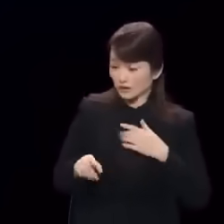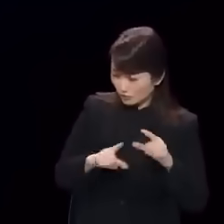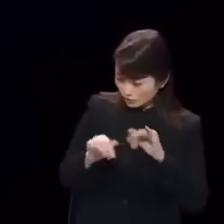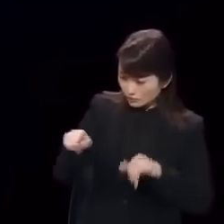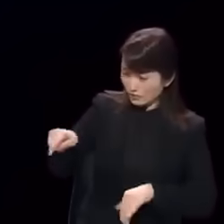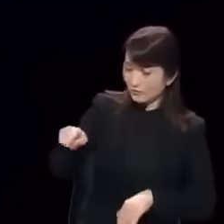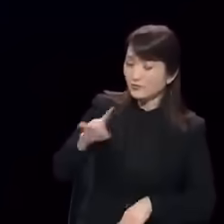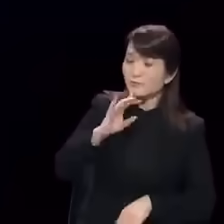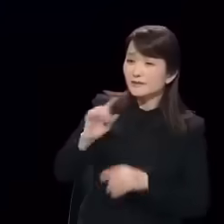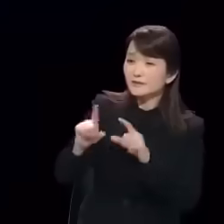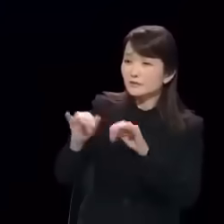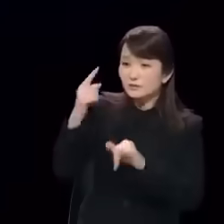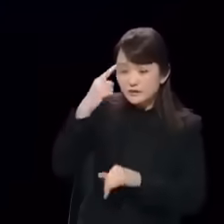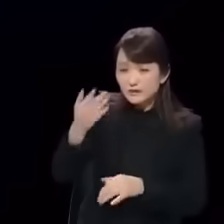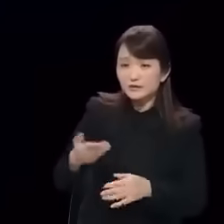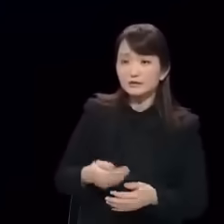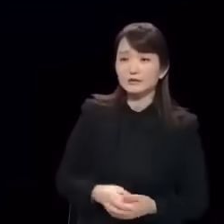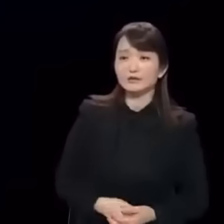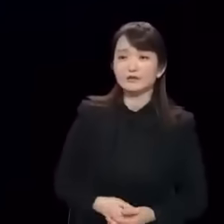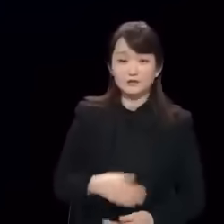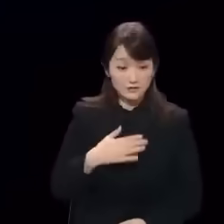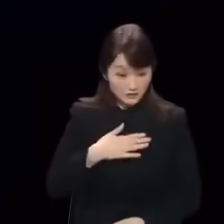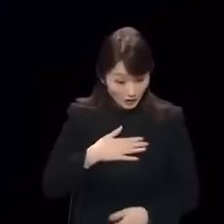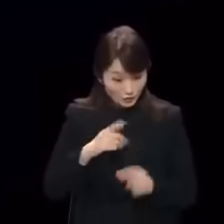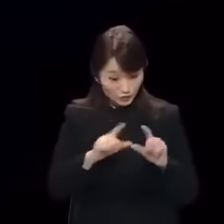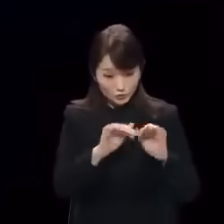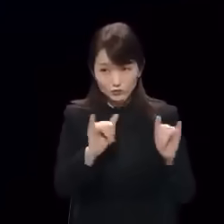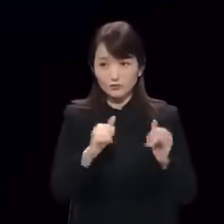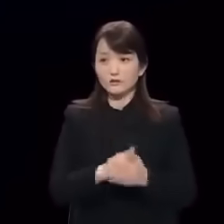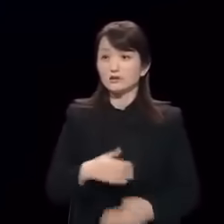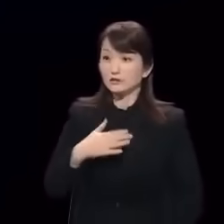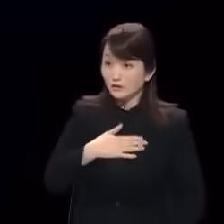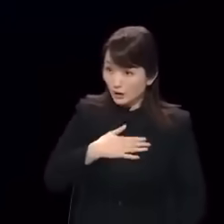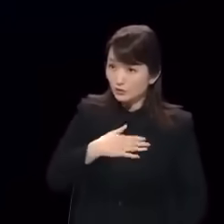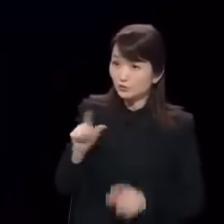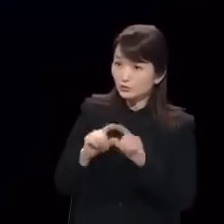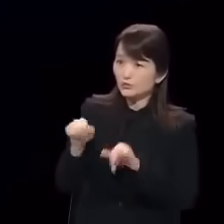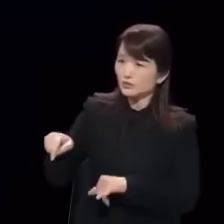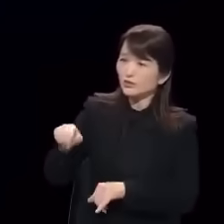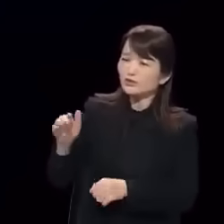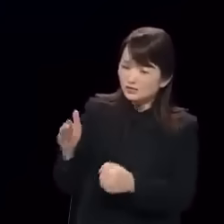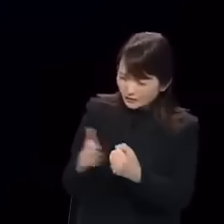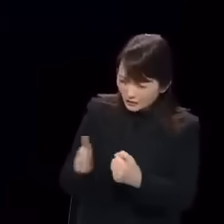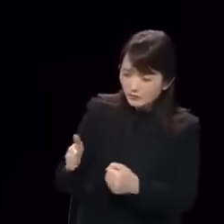주민이다. 그러니까. 왜? 나도 주민이라고. 나도 주민인데 왜?